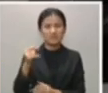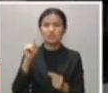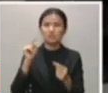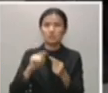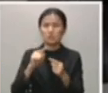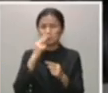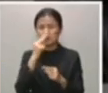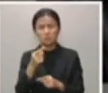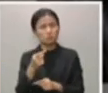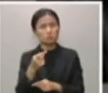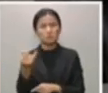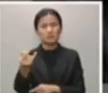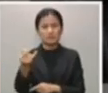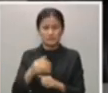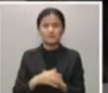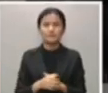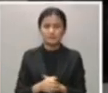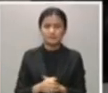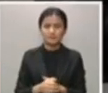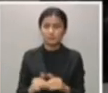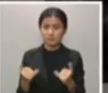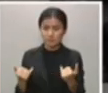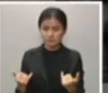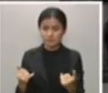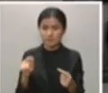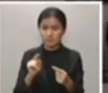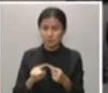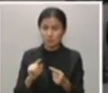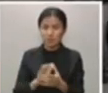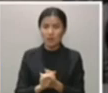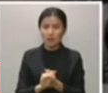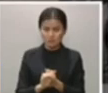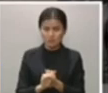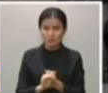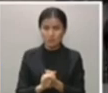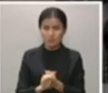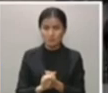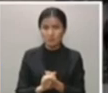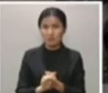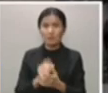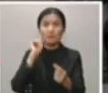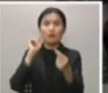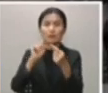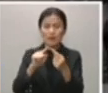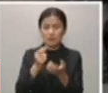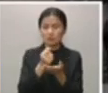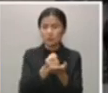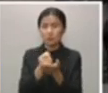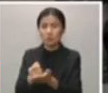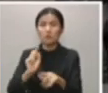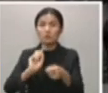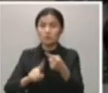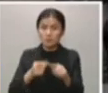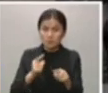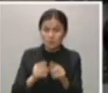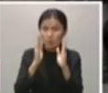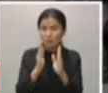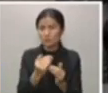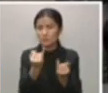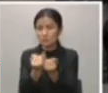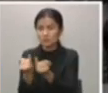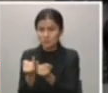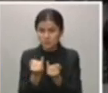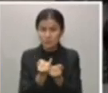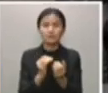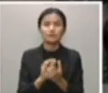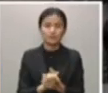ารทั้งนี้เพื่อช่วยเหลือและเอื้อประโยชน์ให้กับพวกพ้องชี้นำการปฏิบัติหน้าที่และหน่วย